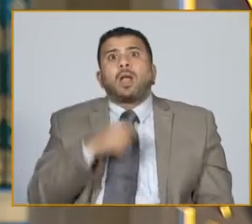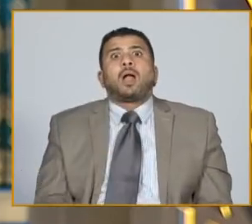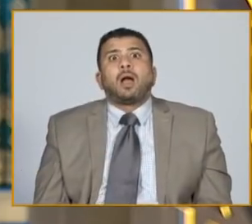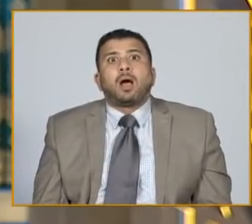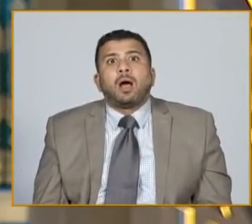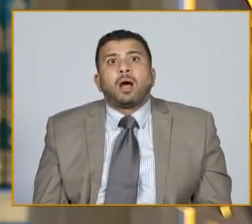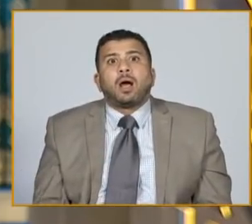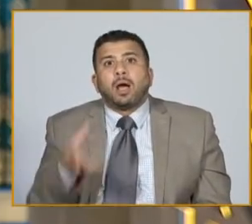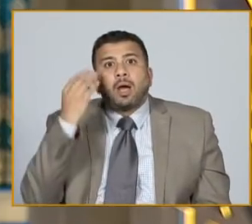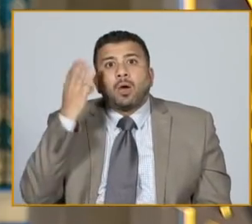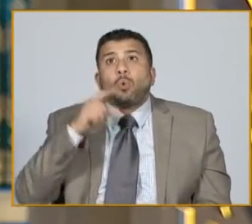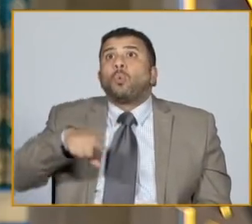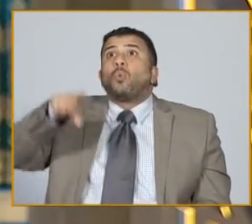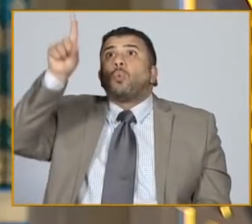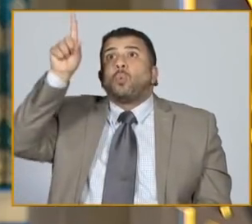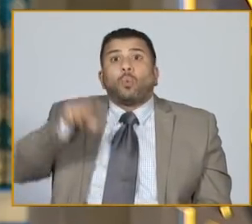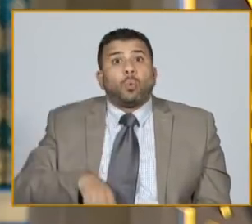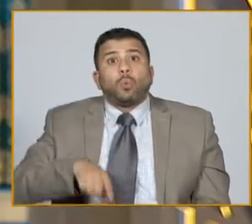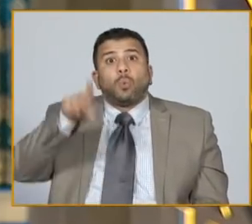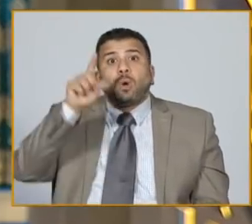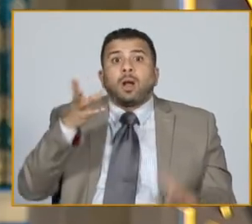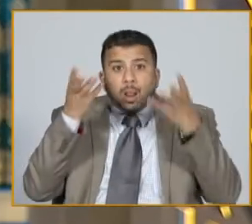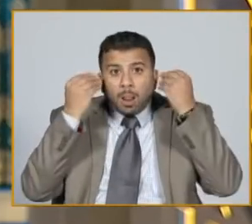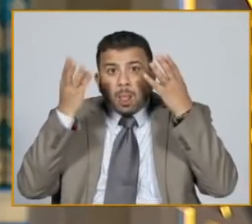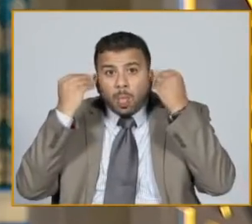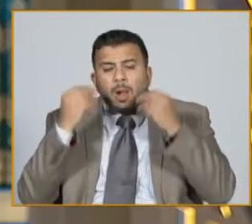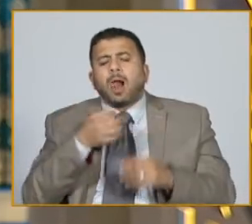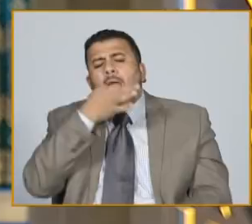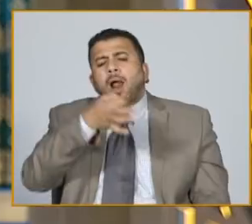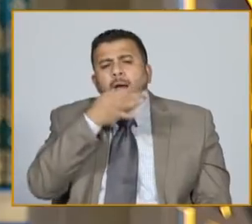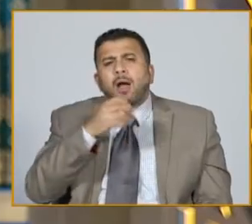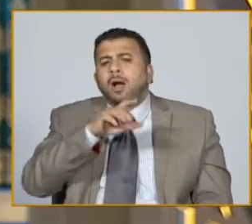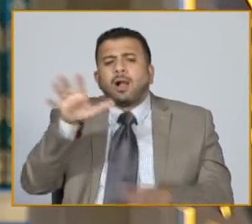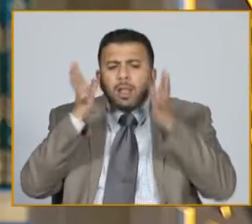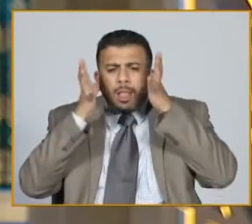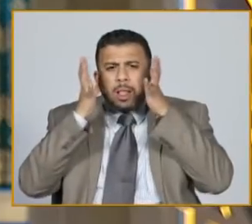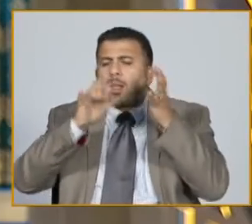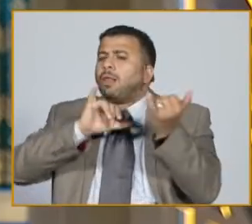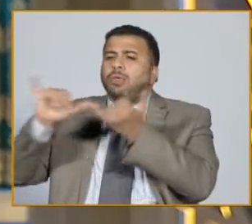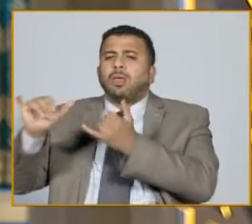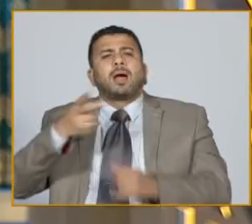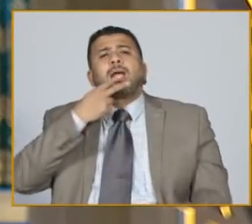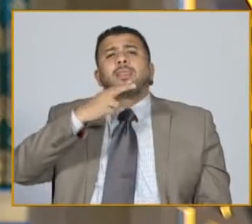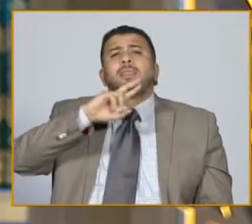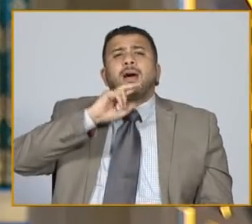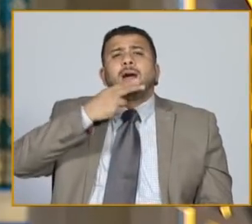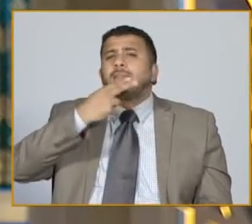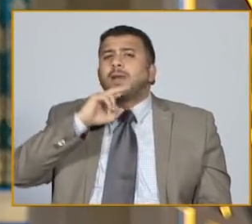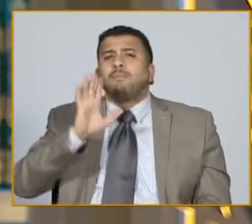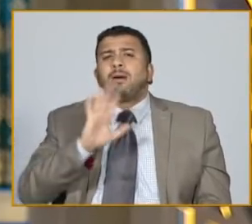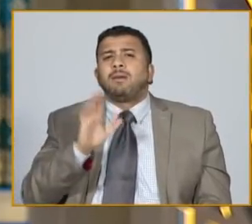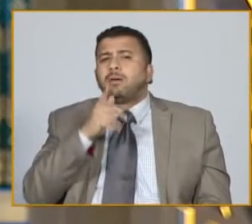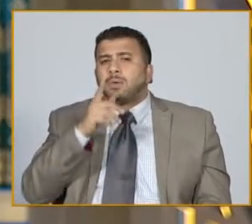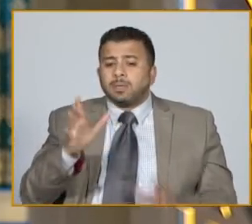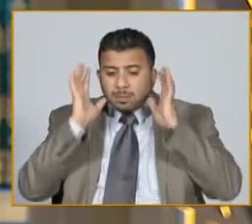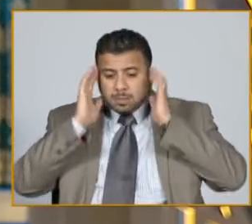القاص هذا الليلة كاملة في إنشاء قصص واختراع قصص ويكذب فيها على الناس